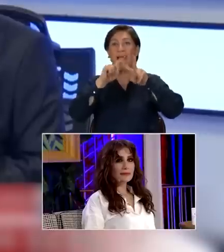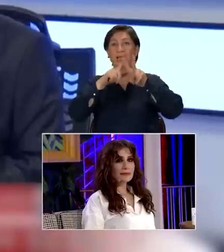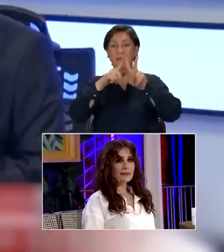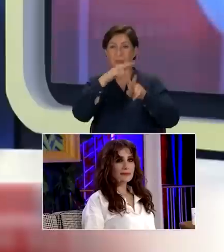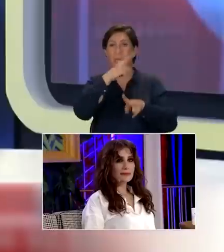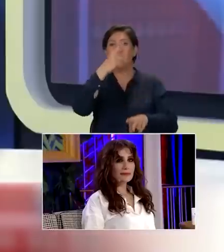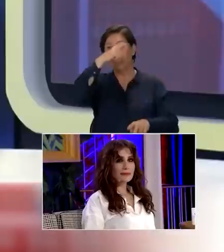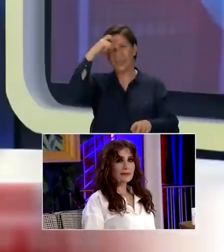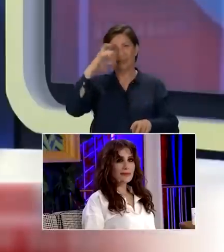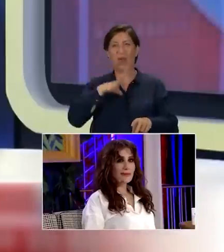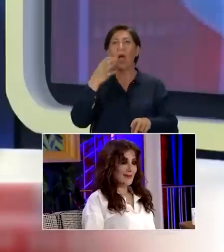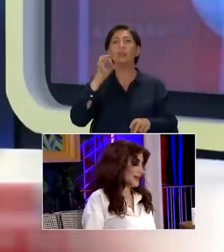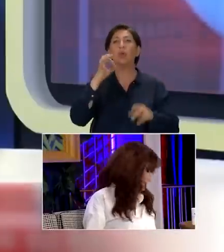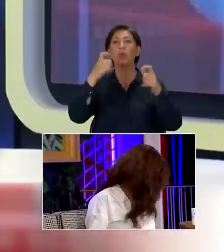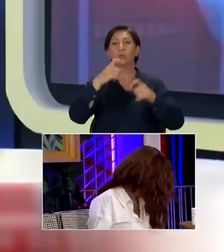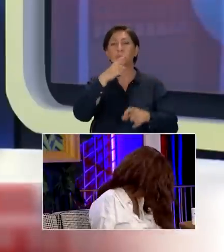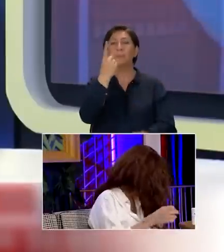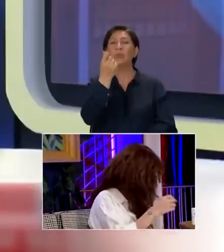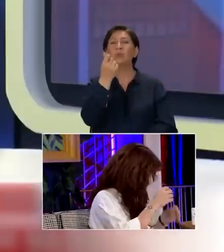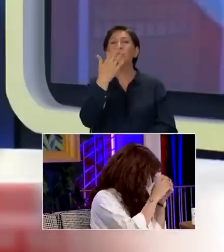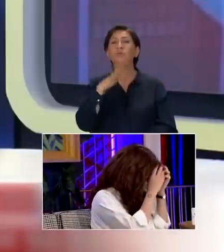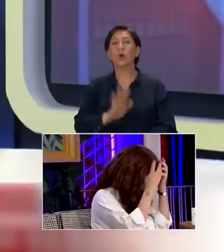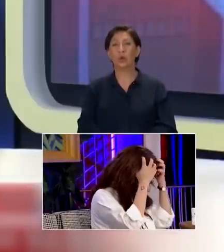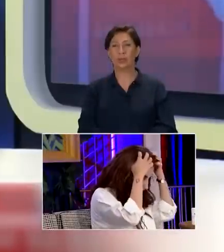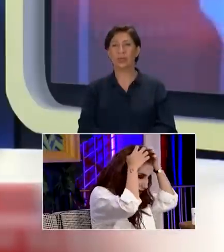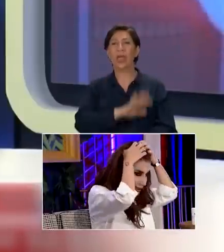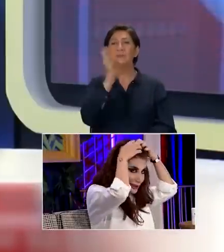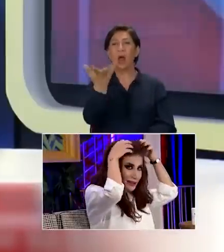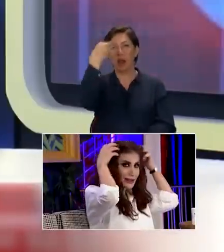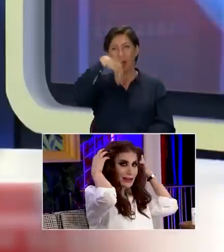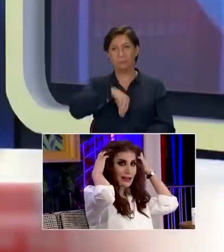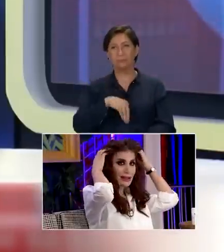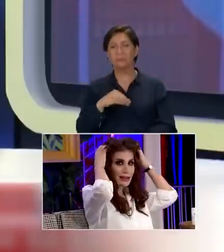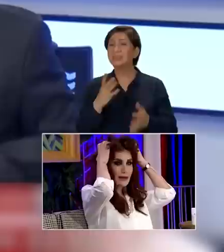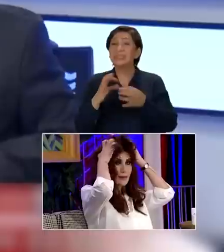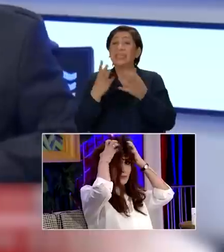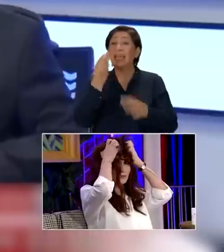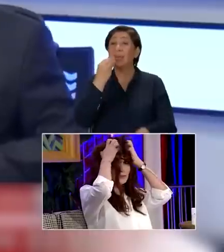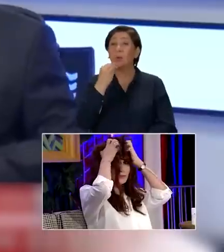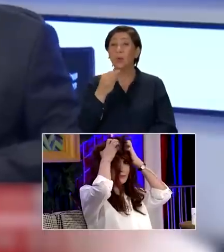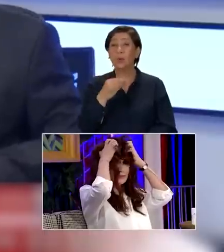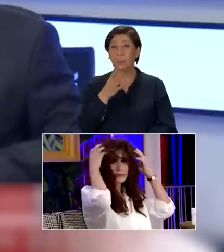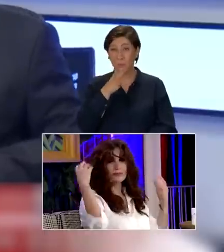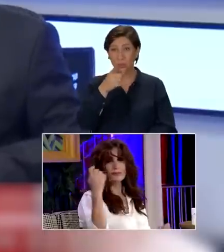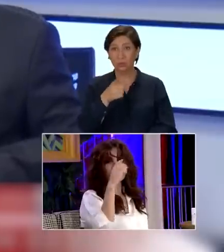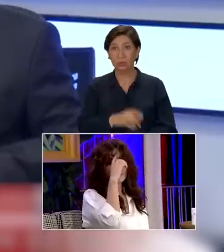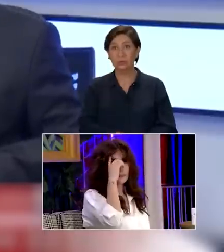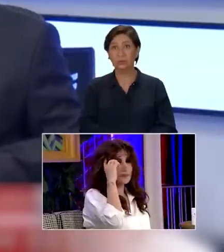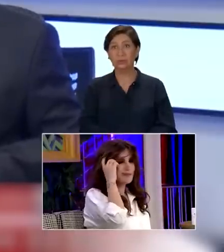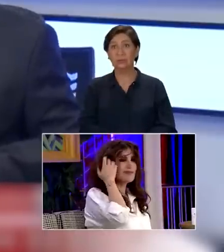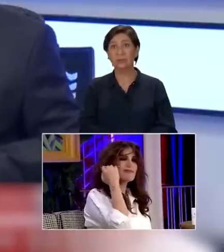Banu Alkan'da diye sor. Banu'nun bir tane yazlığı var, altın oldu onu biliyorum. Bir kuruşu kalmadı. Çünkü hepsini